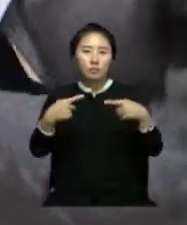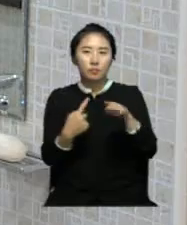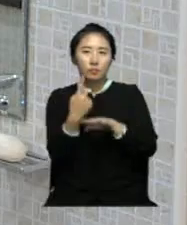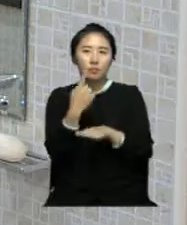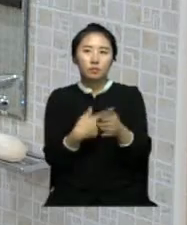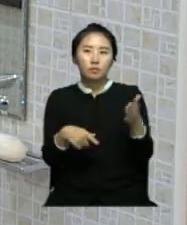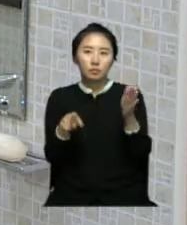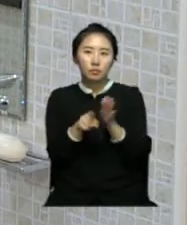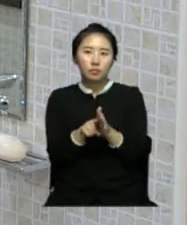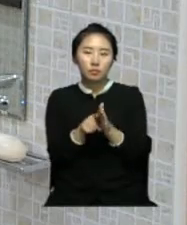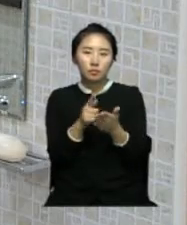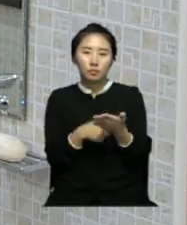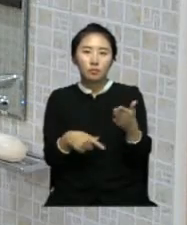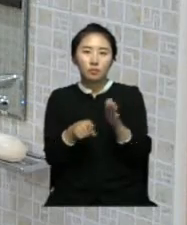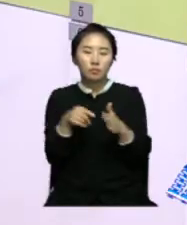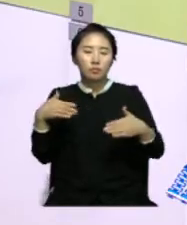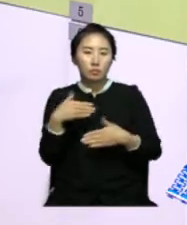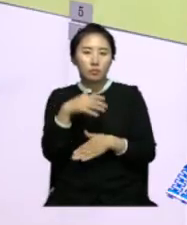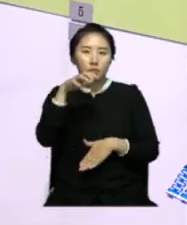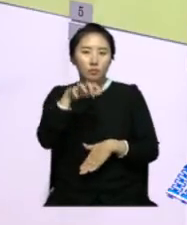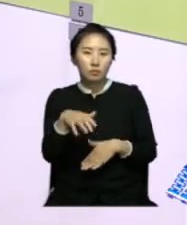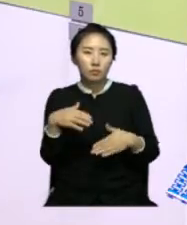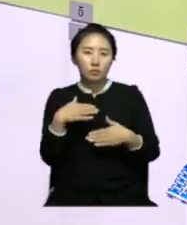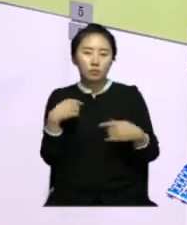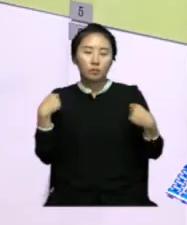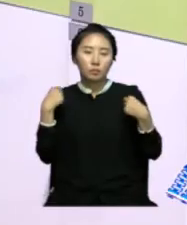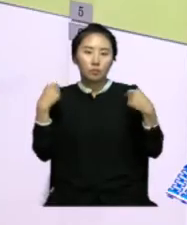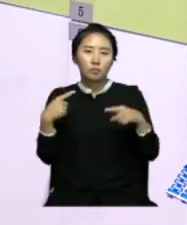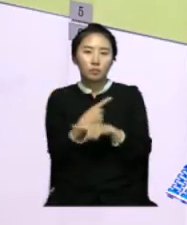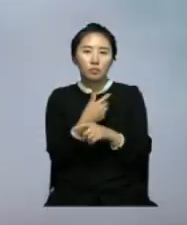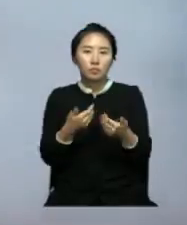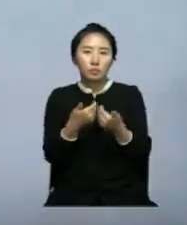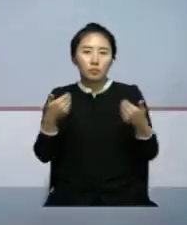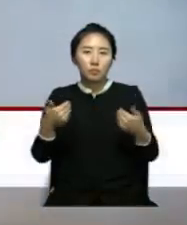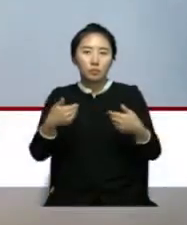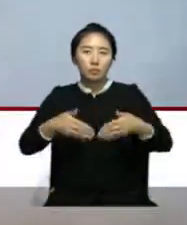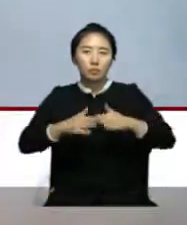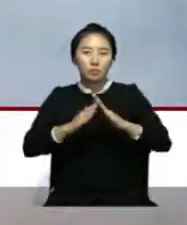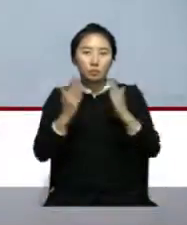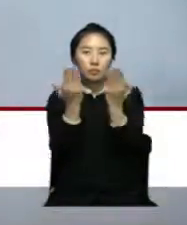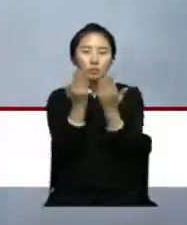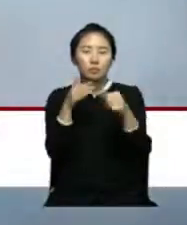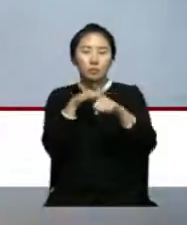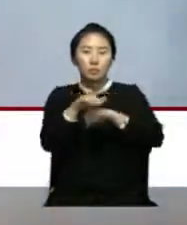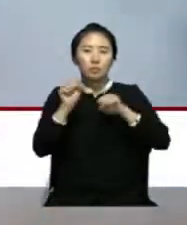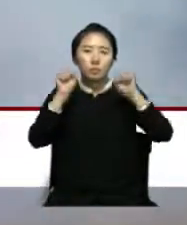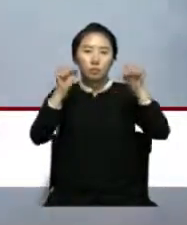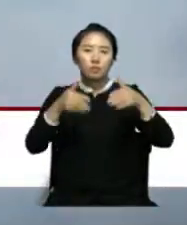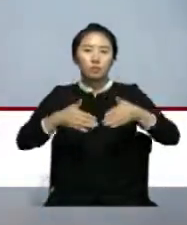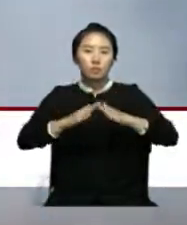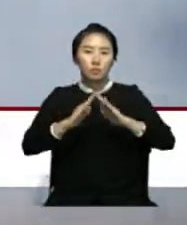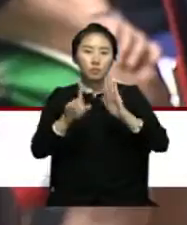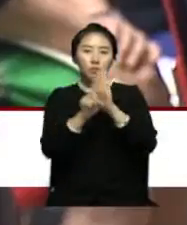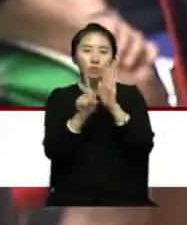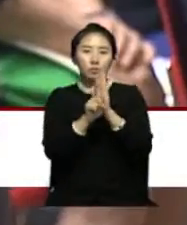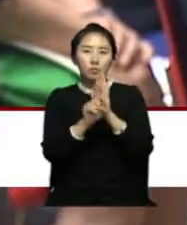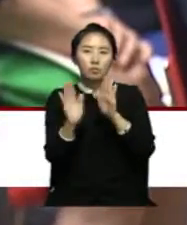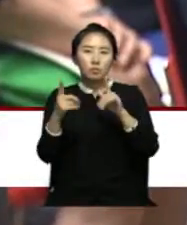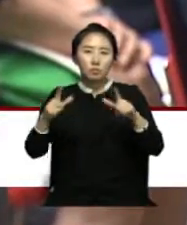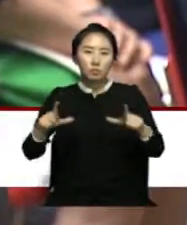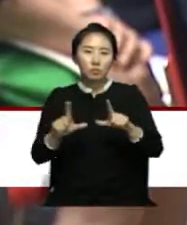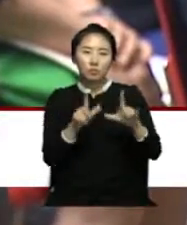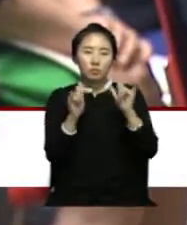높이기 위해 이들을 위한 샤워장과 탈의실 등은 따로 설치됩니다. 맞춤형 체육관 건립 소식이 들려오자